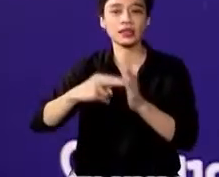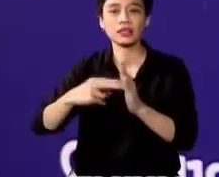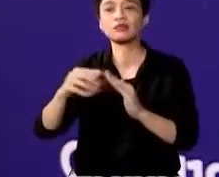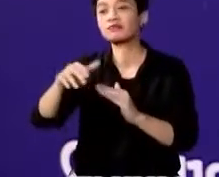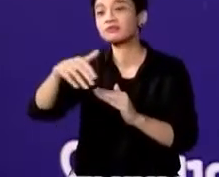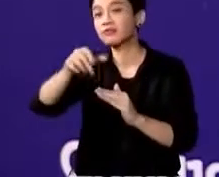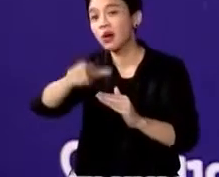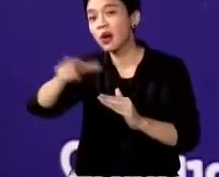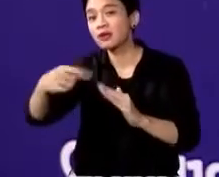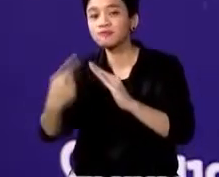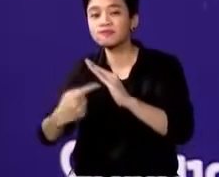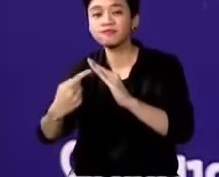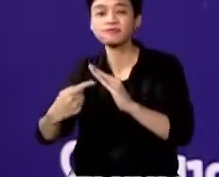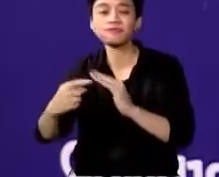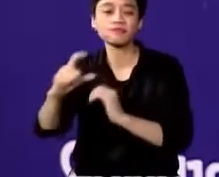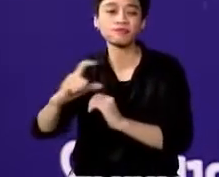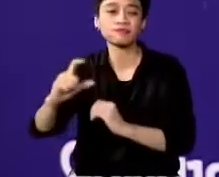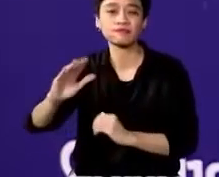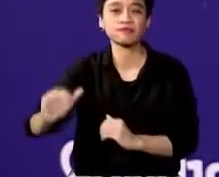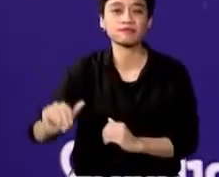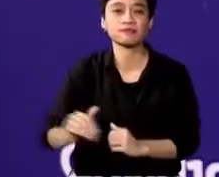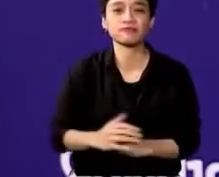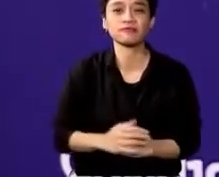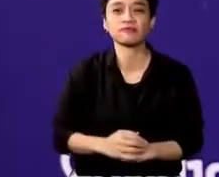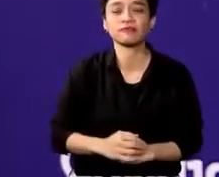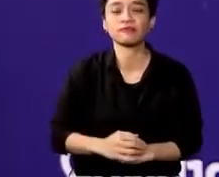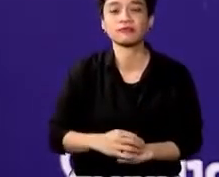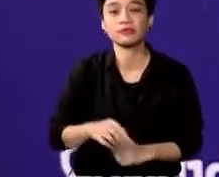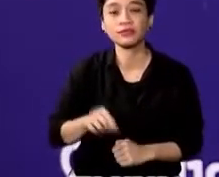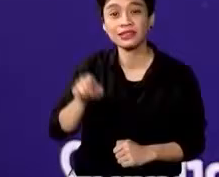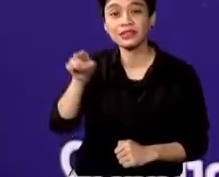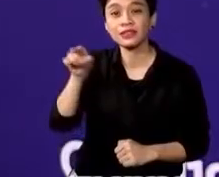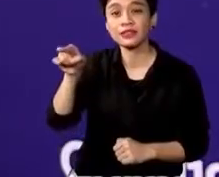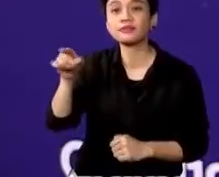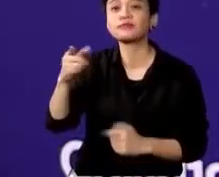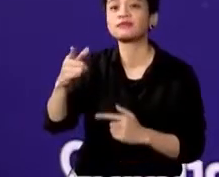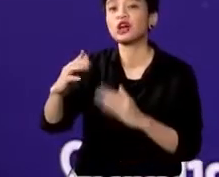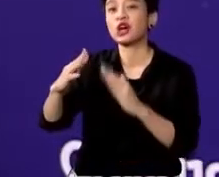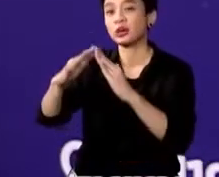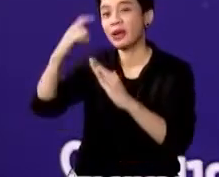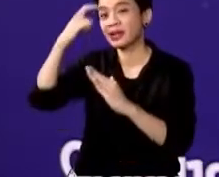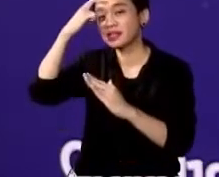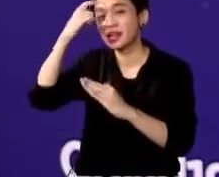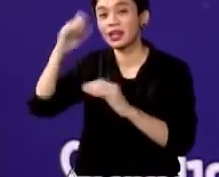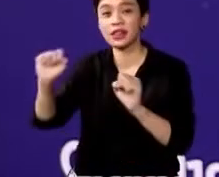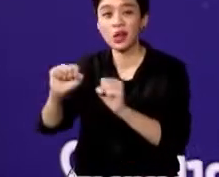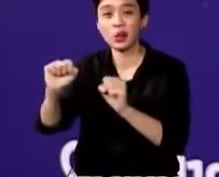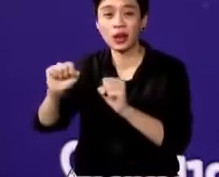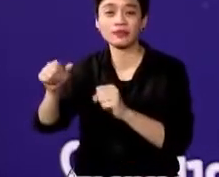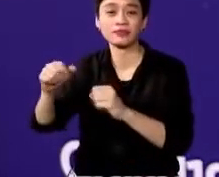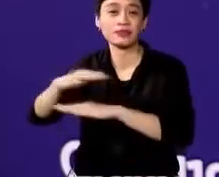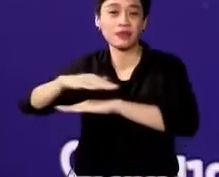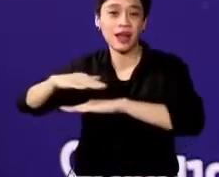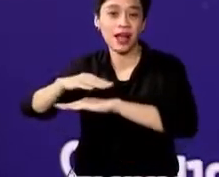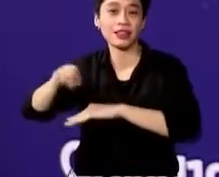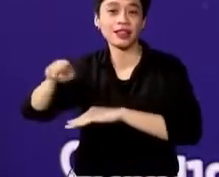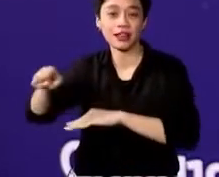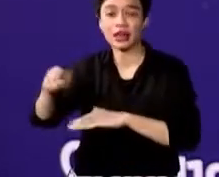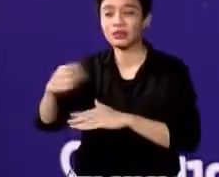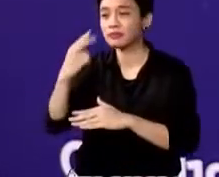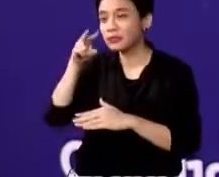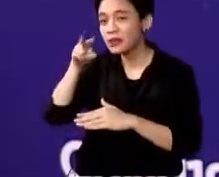memang saat ini kita lihat grafik di ee rumah sakit darurat covid-19 tentang apa